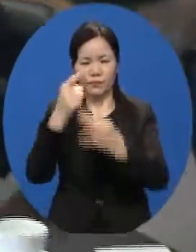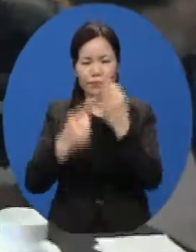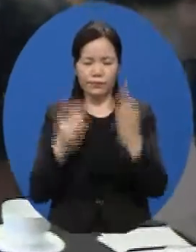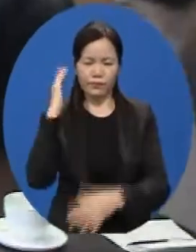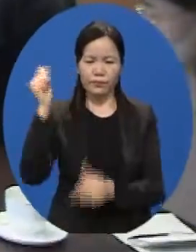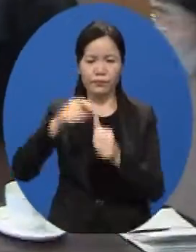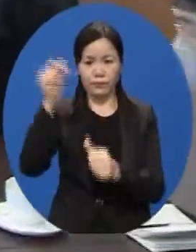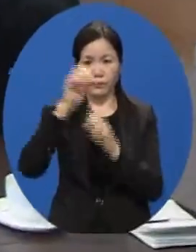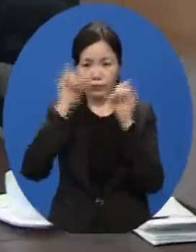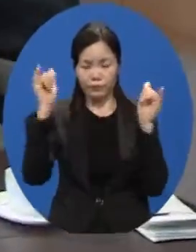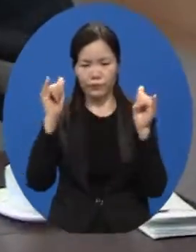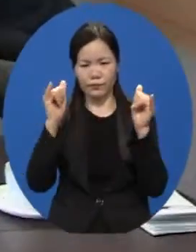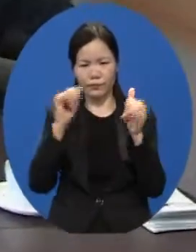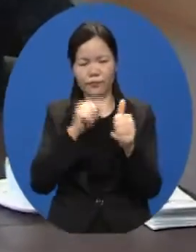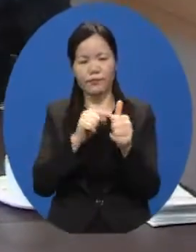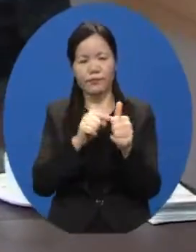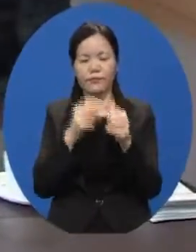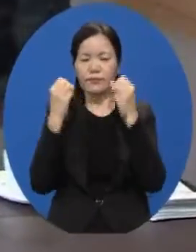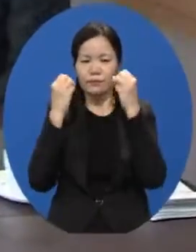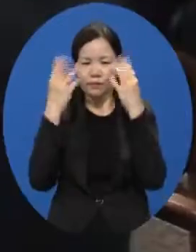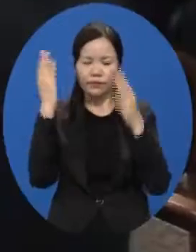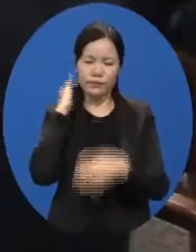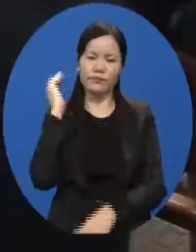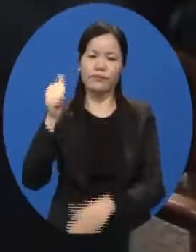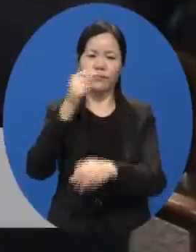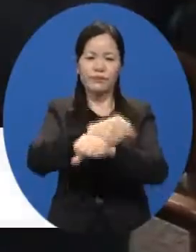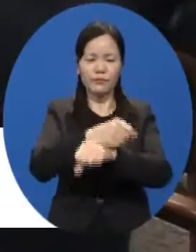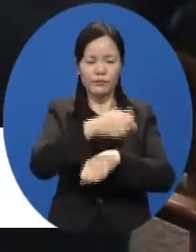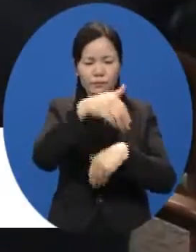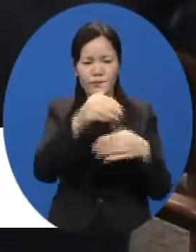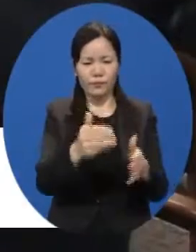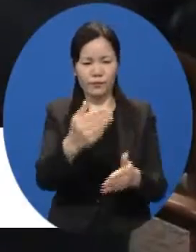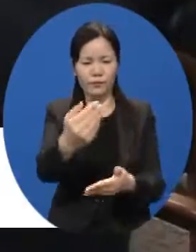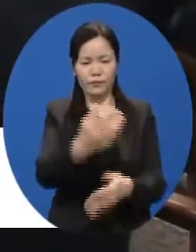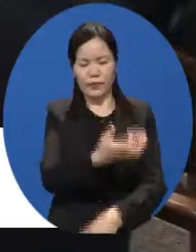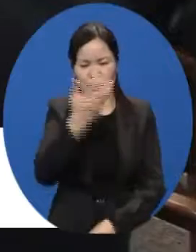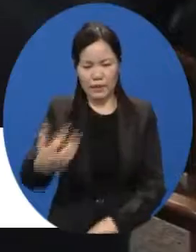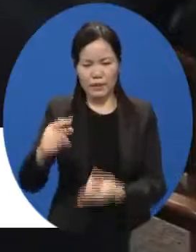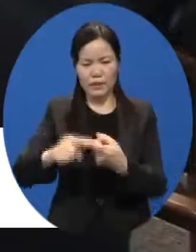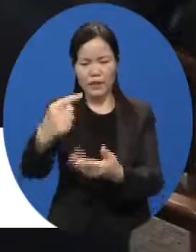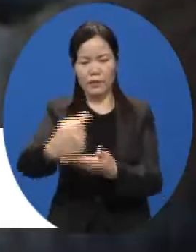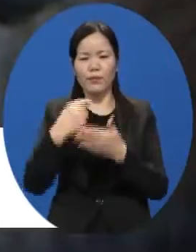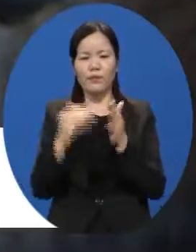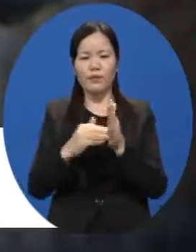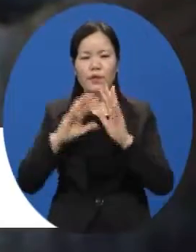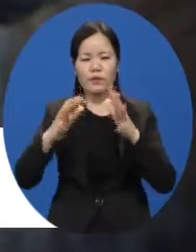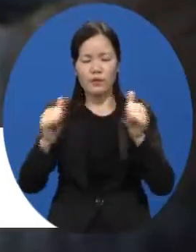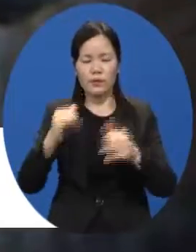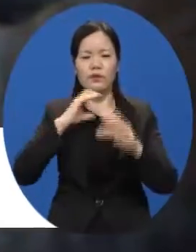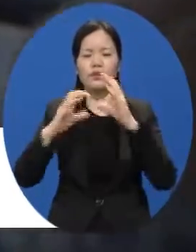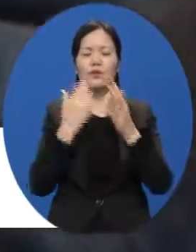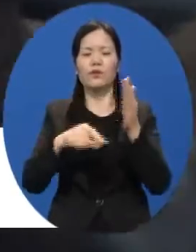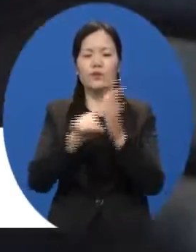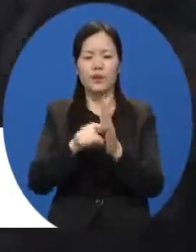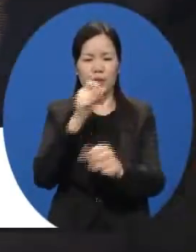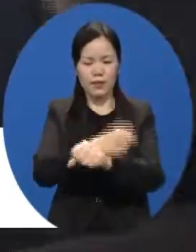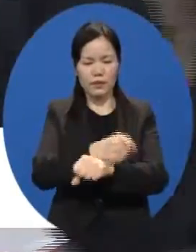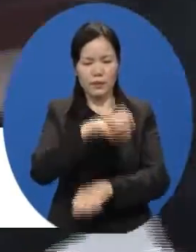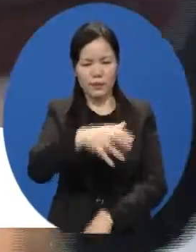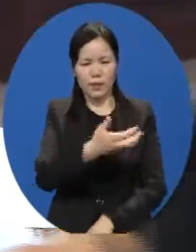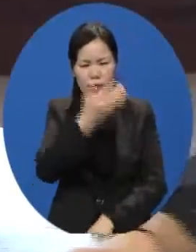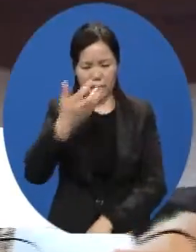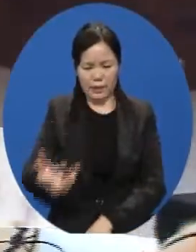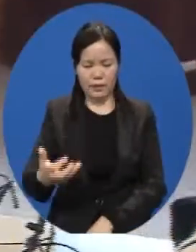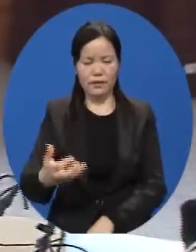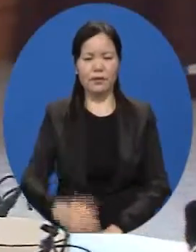윤석열 대통령 당선인이 새 대통령 집무실 이전을 보고받았습니다. 국민 소통을 위해 집무실을